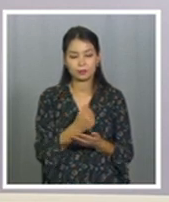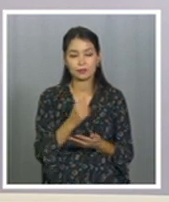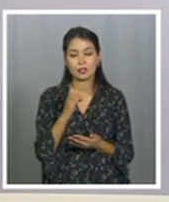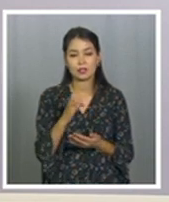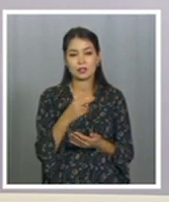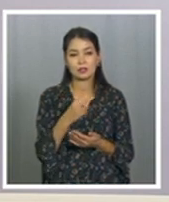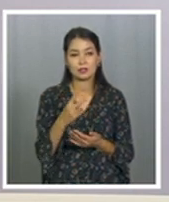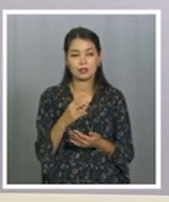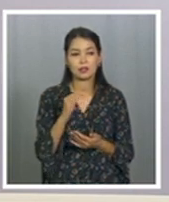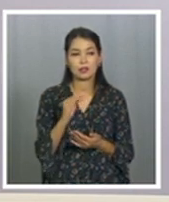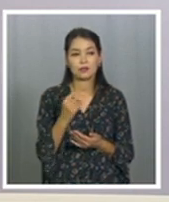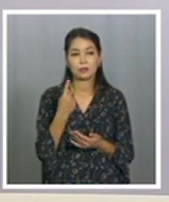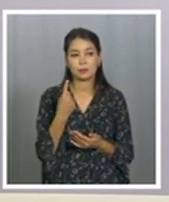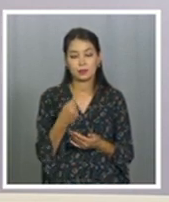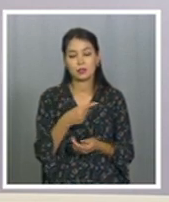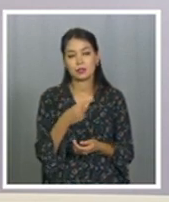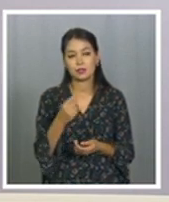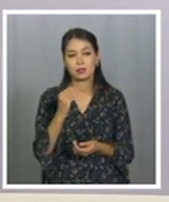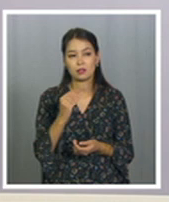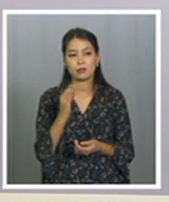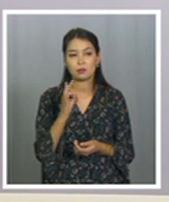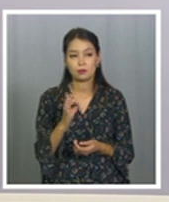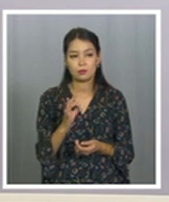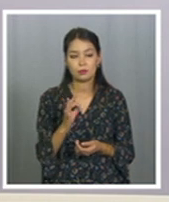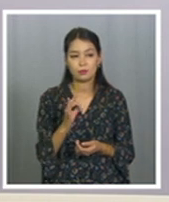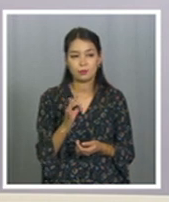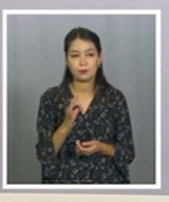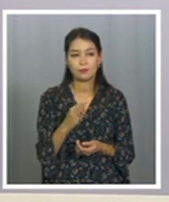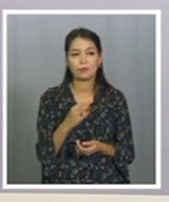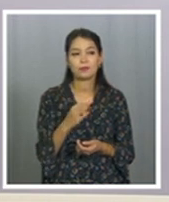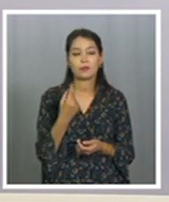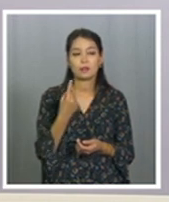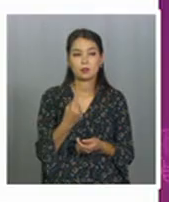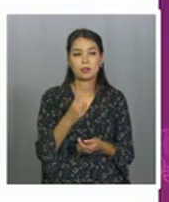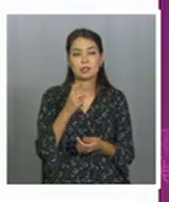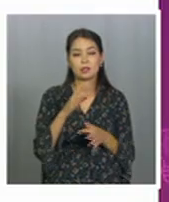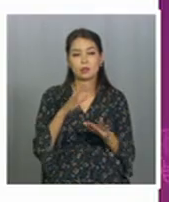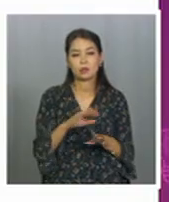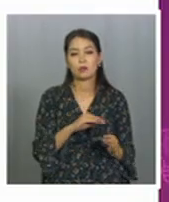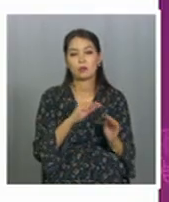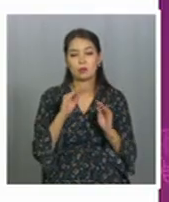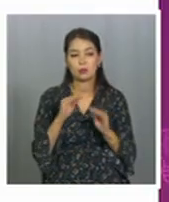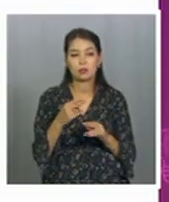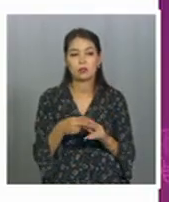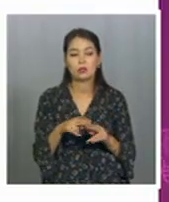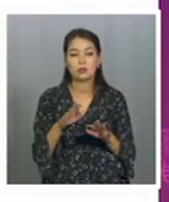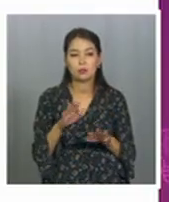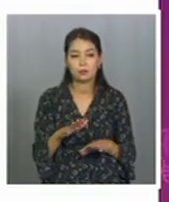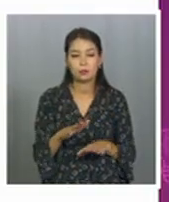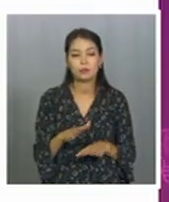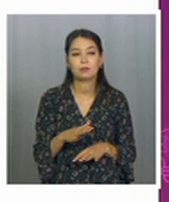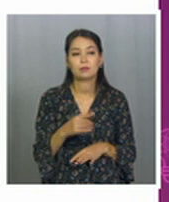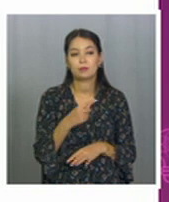F1 азайтылған F0. Бірді X-тің орнына қоямыз, сол кезде минус 4-тен